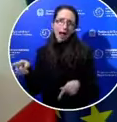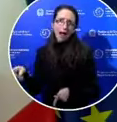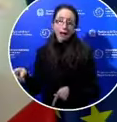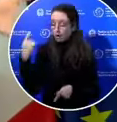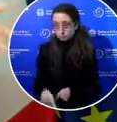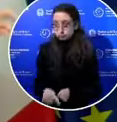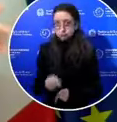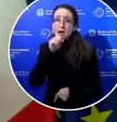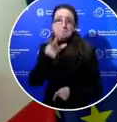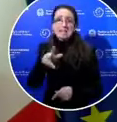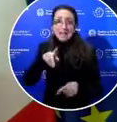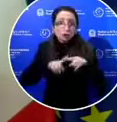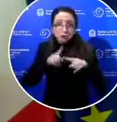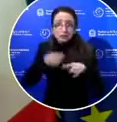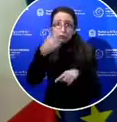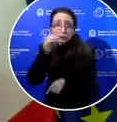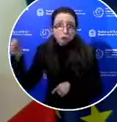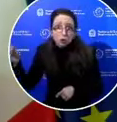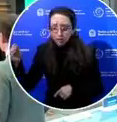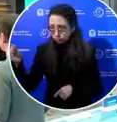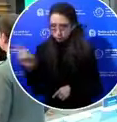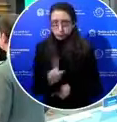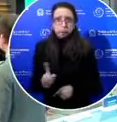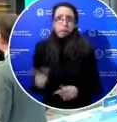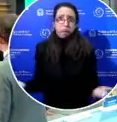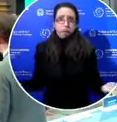messaggio positivo da lanciare ai nostri giovani.